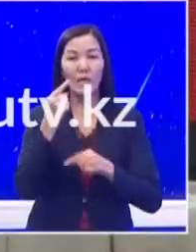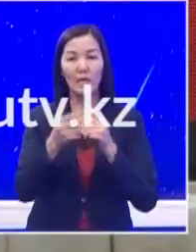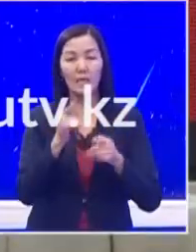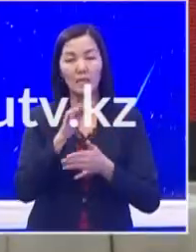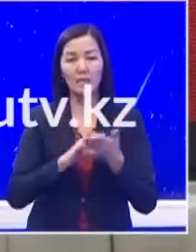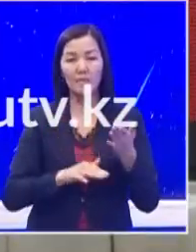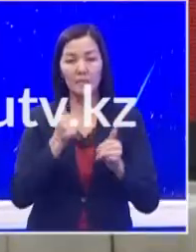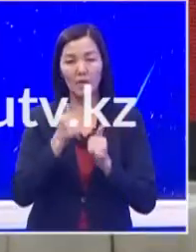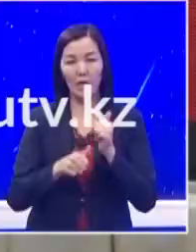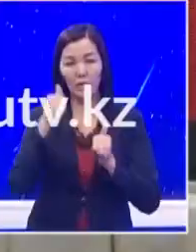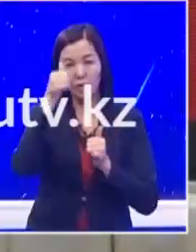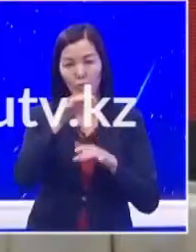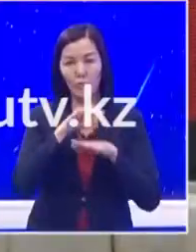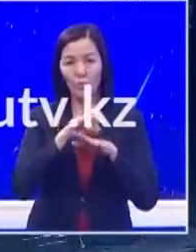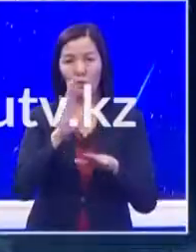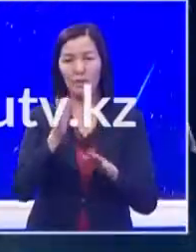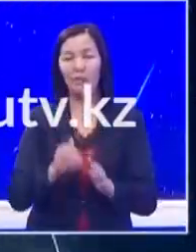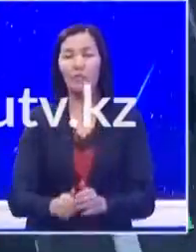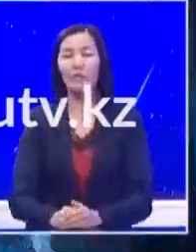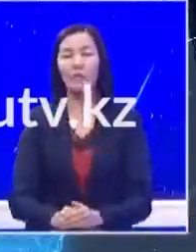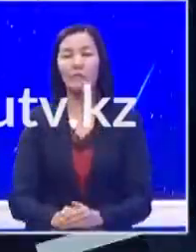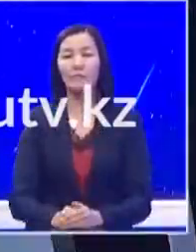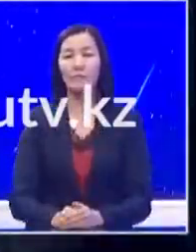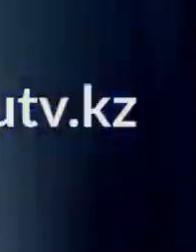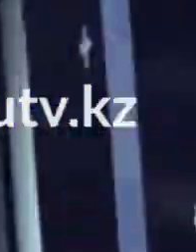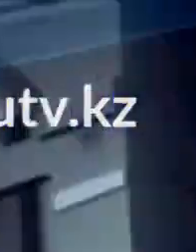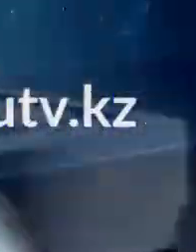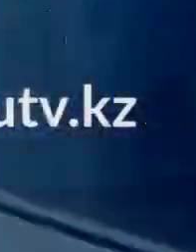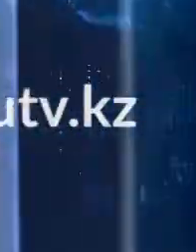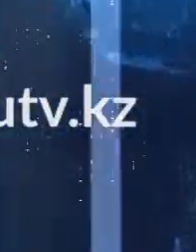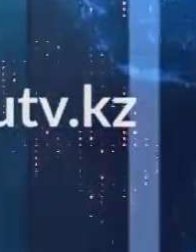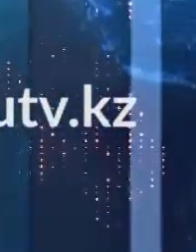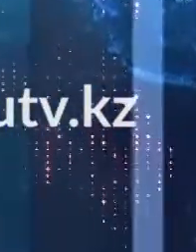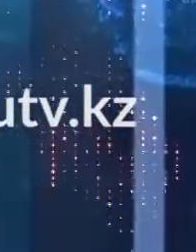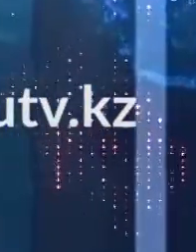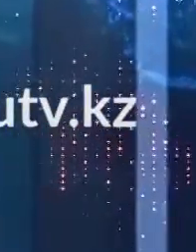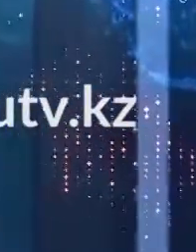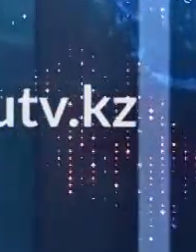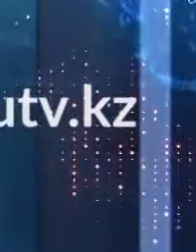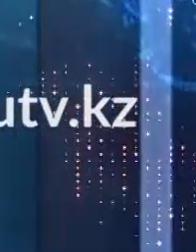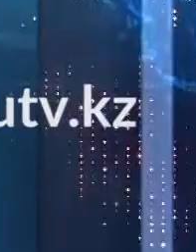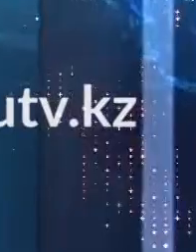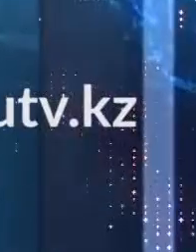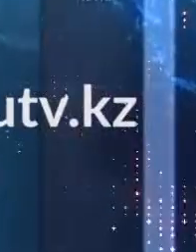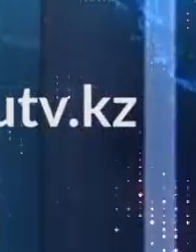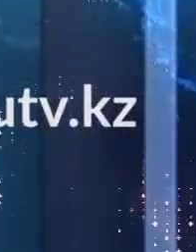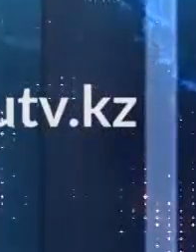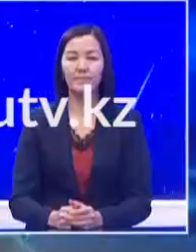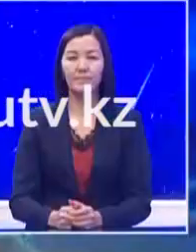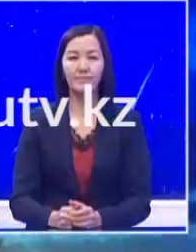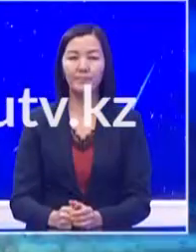тауып, жыл сайын өткізіліп тұрады. Әмина Құдайберген, Айдос Қалиев, Жетісу арнасы, Талдықорған.